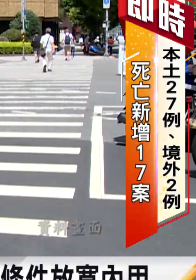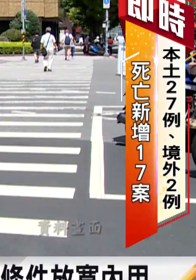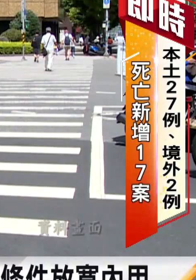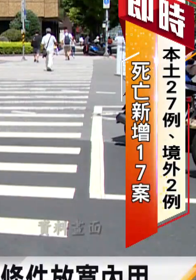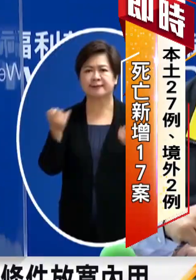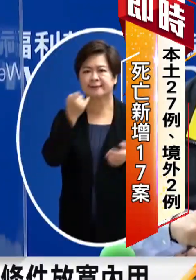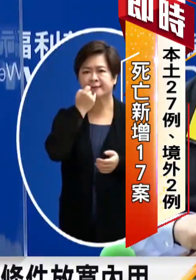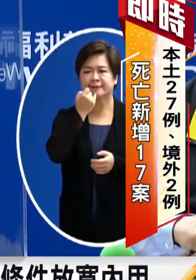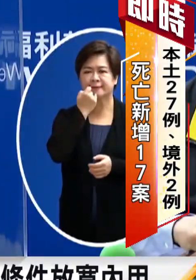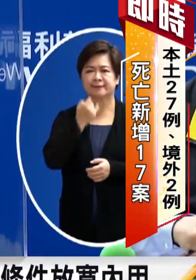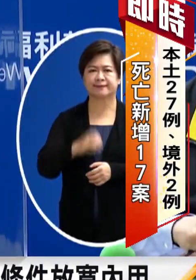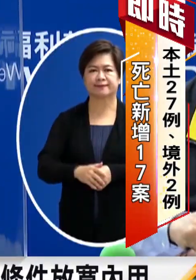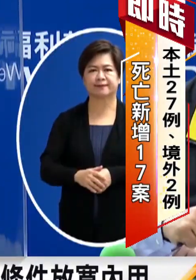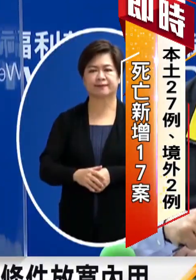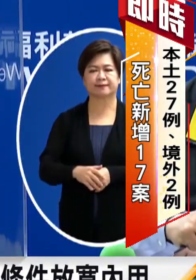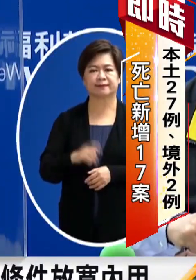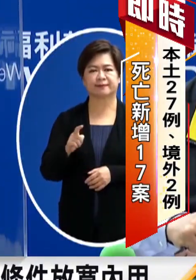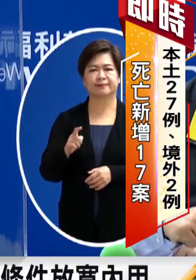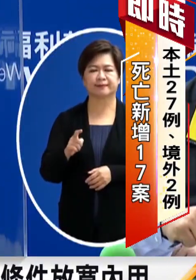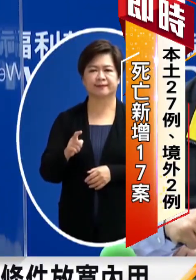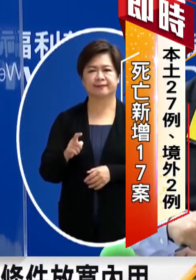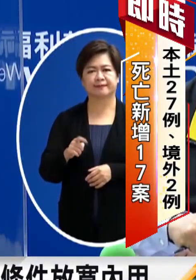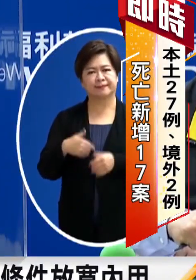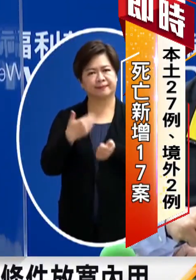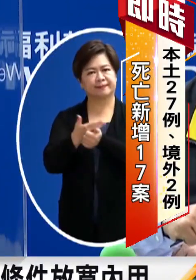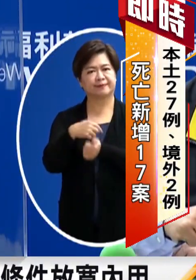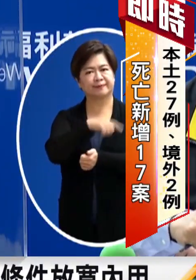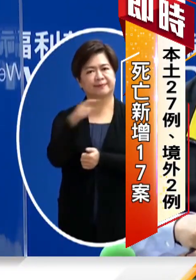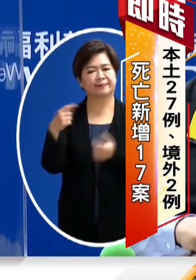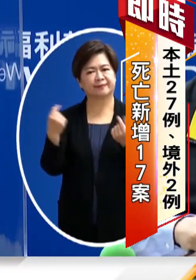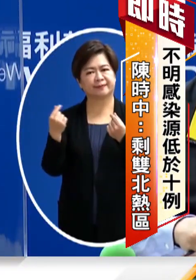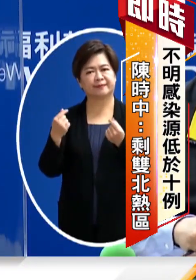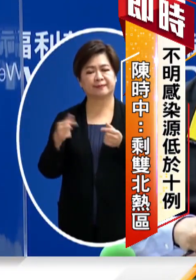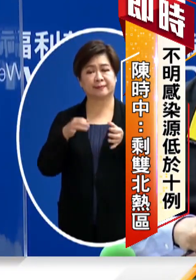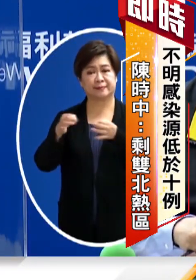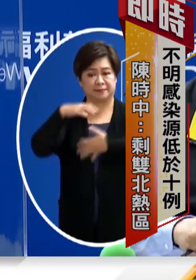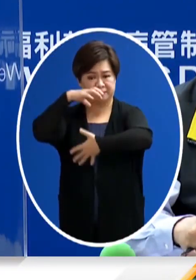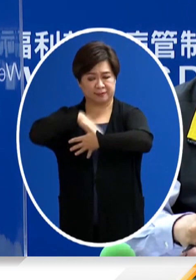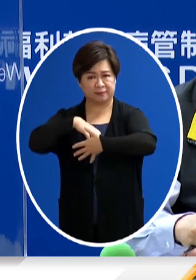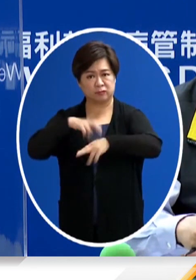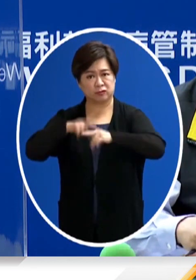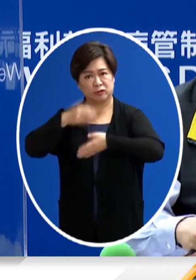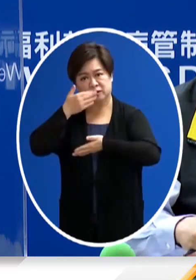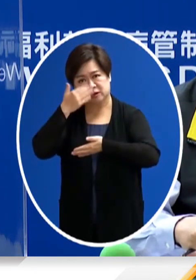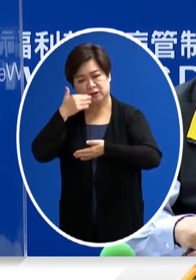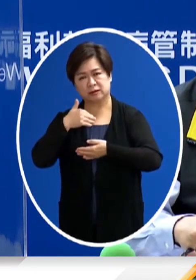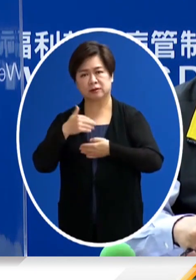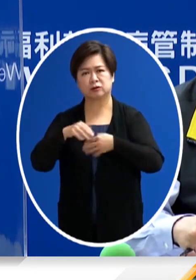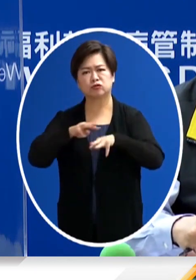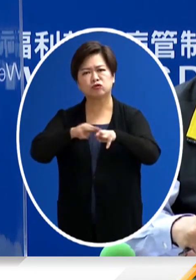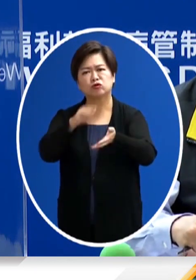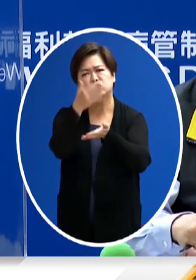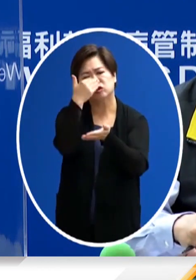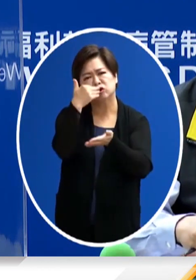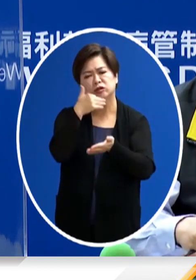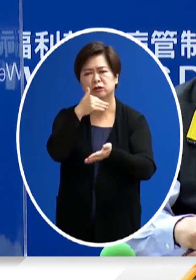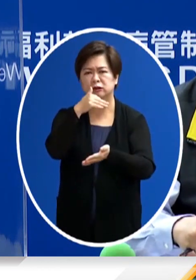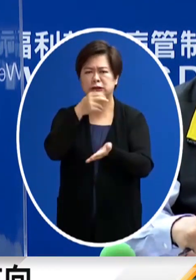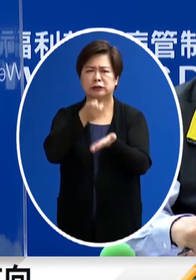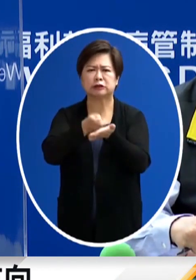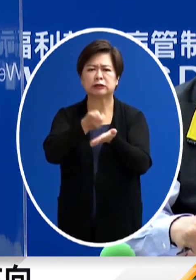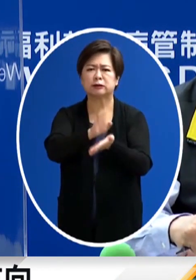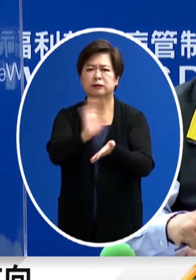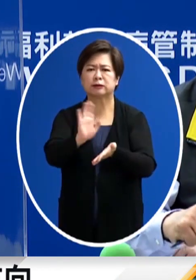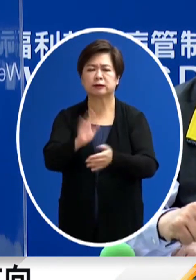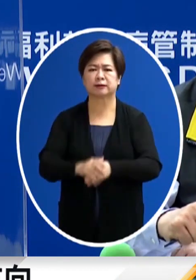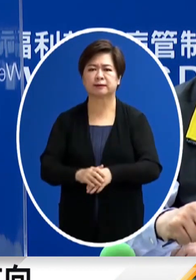度的放宽，陈时中也松口了。 所谓的内用外食的这一部分做某一个程度的放宽，好，那是现